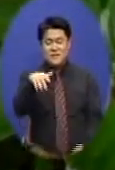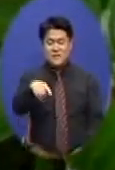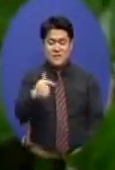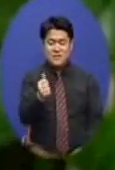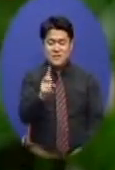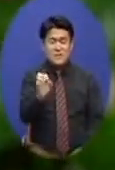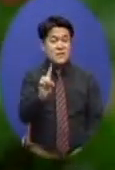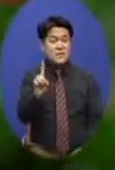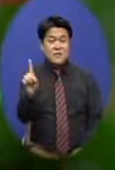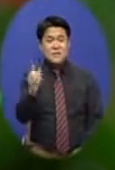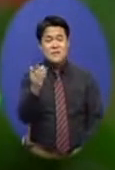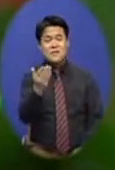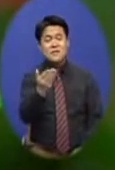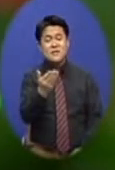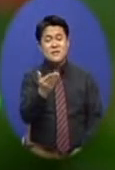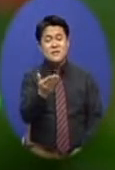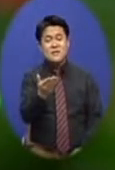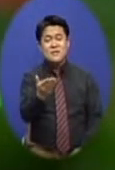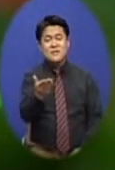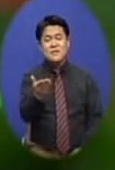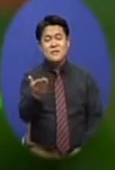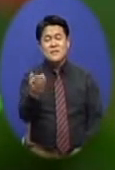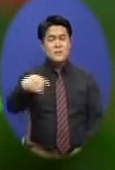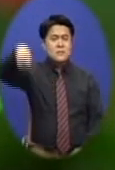사랑 춘향아